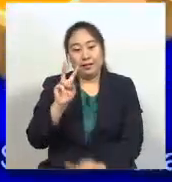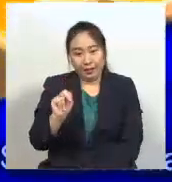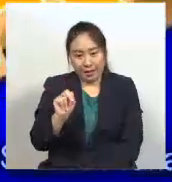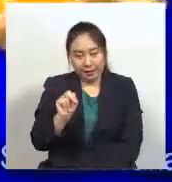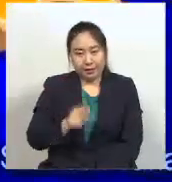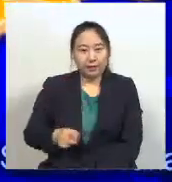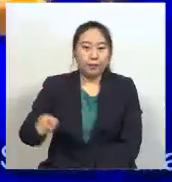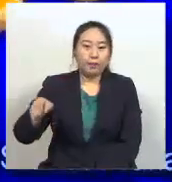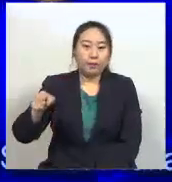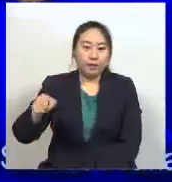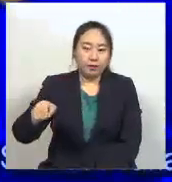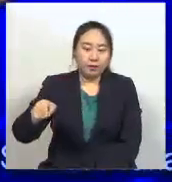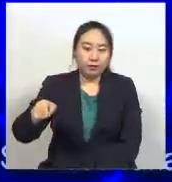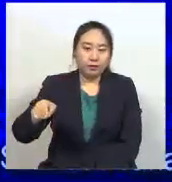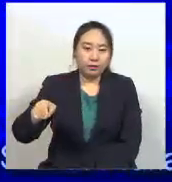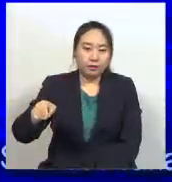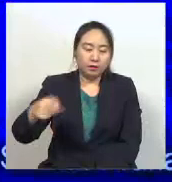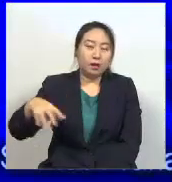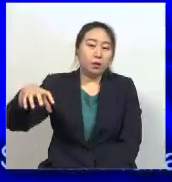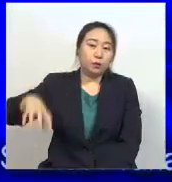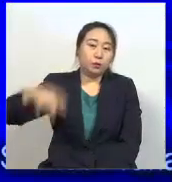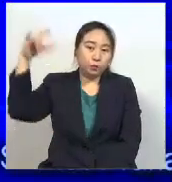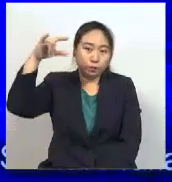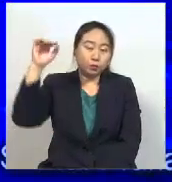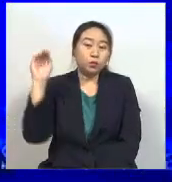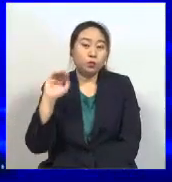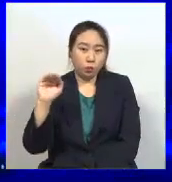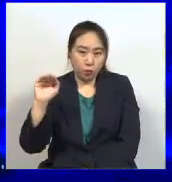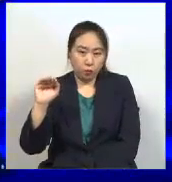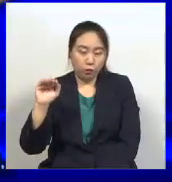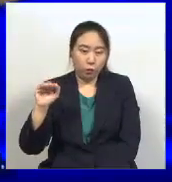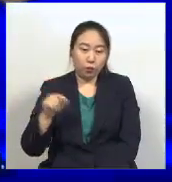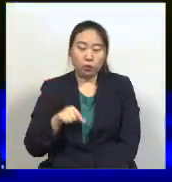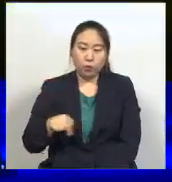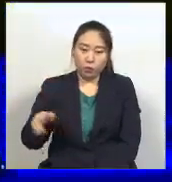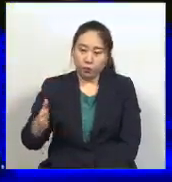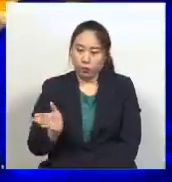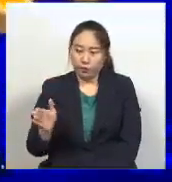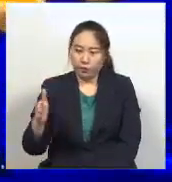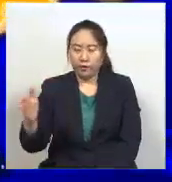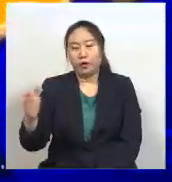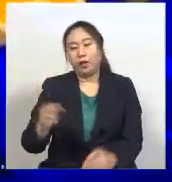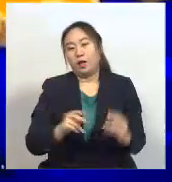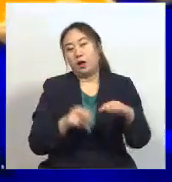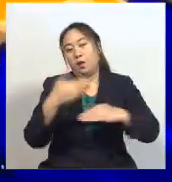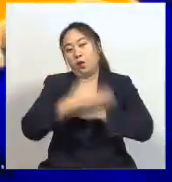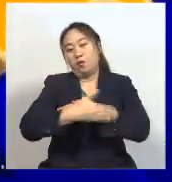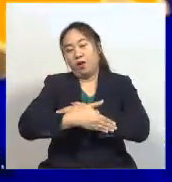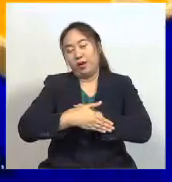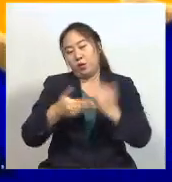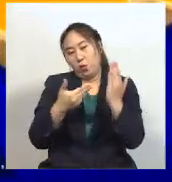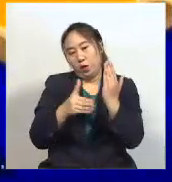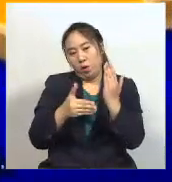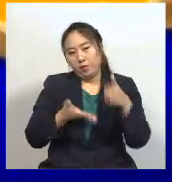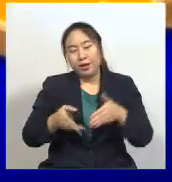วเข้าสถานีเลี้ยวเข้าท่าอากาศยานสุวรรณภูมิมุ่งหน้าตามแนวทางรถไฟสายตะวันออ